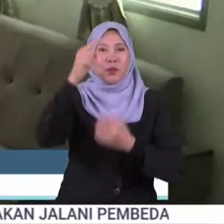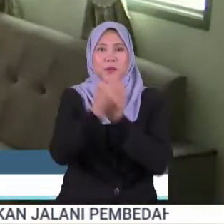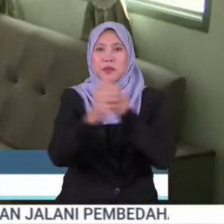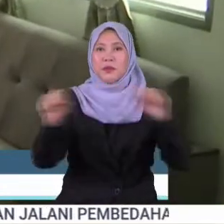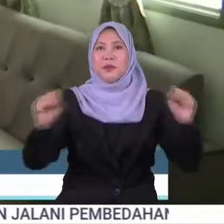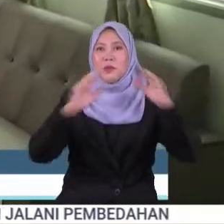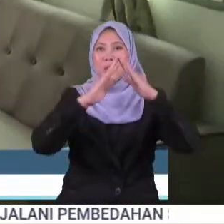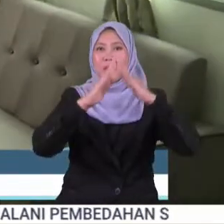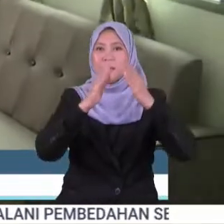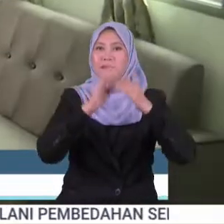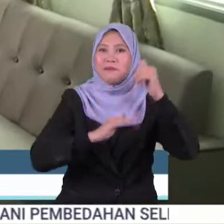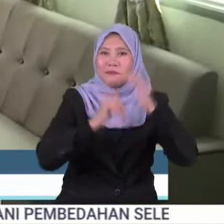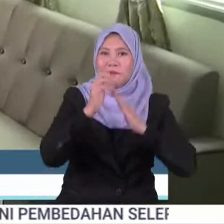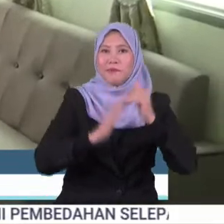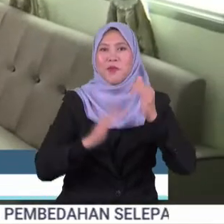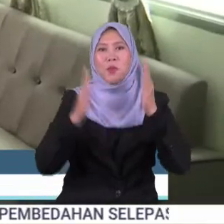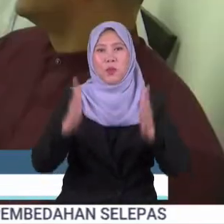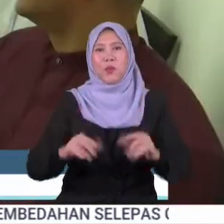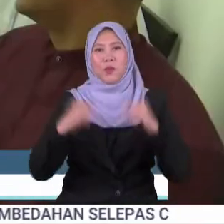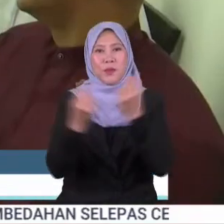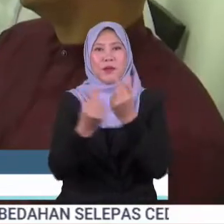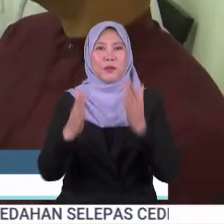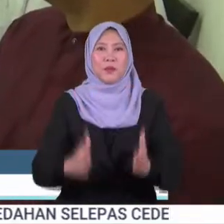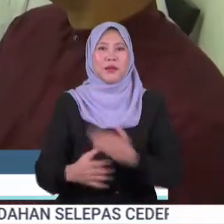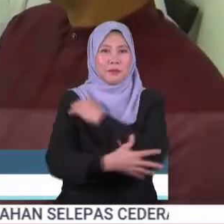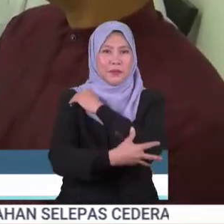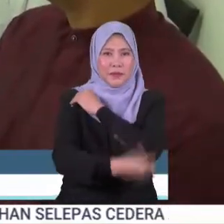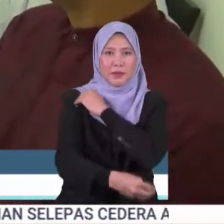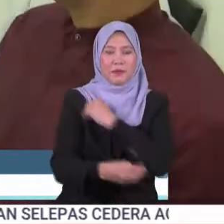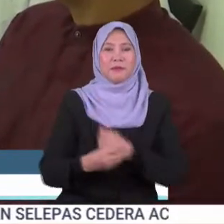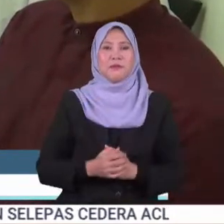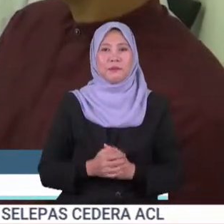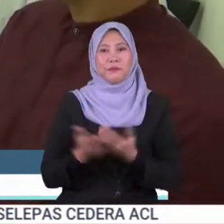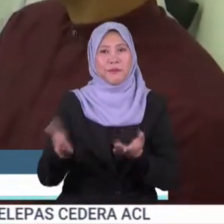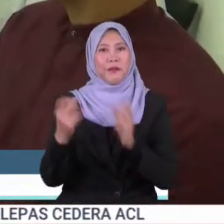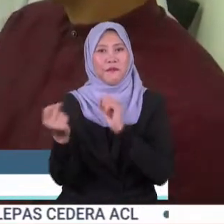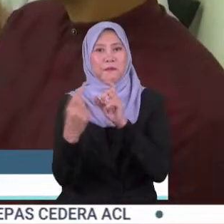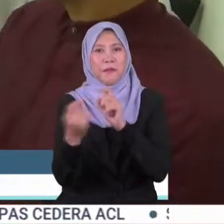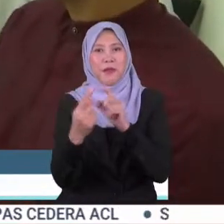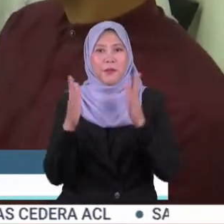menyediakan kediaman selesa buat mereka yang kurang berkemampuan. Ini reaksi penerima bantuan.